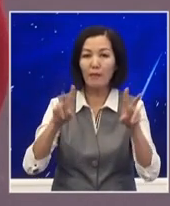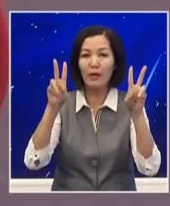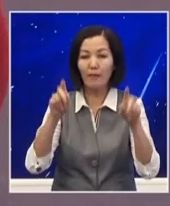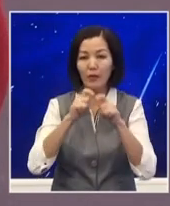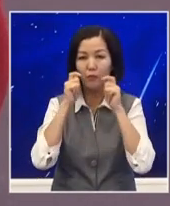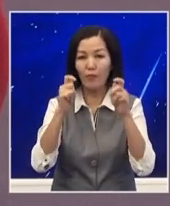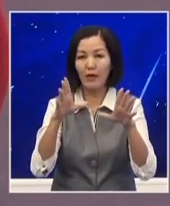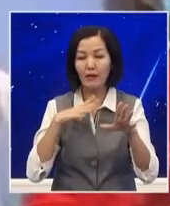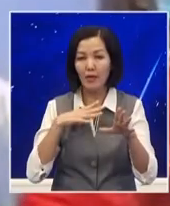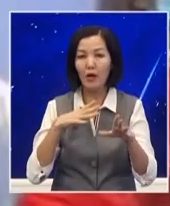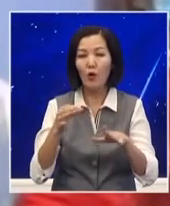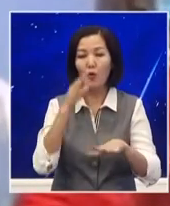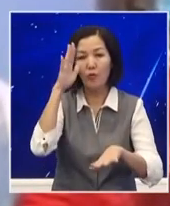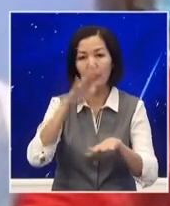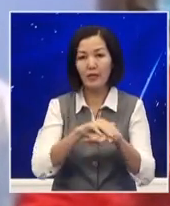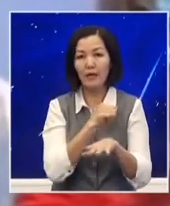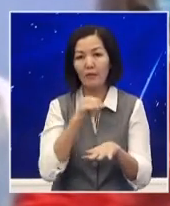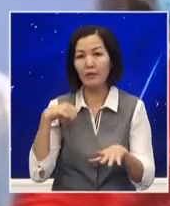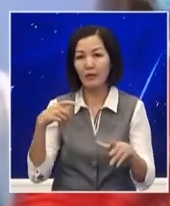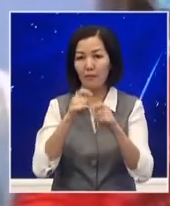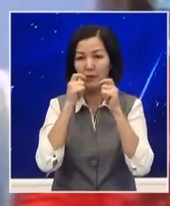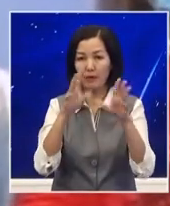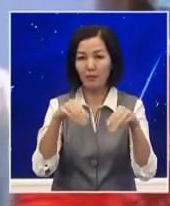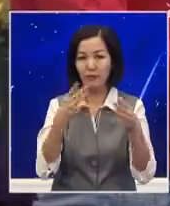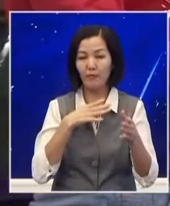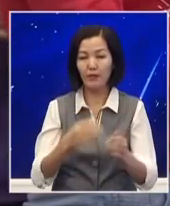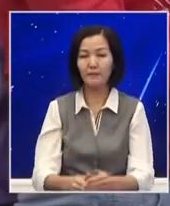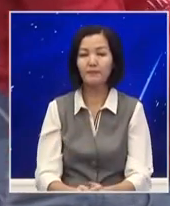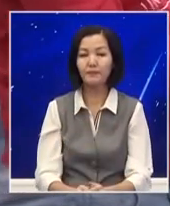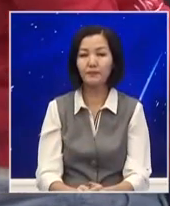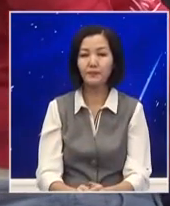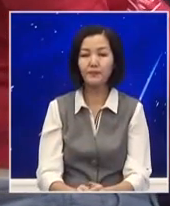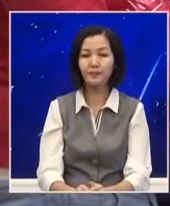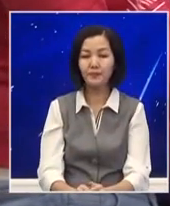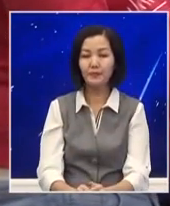өңір басшысы Амандық Аббасұлы табыстады.